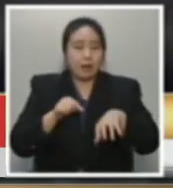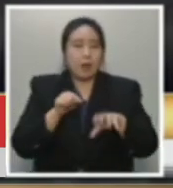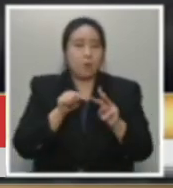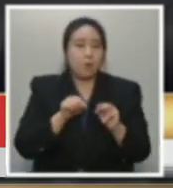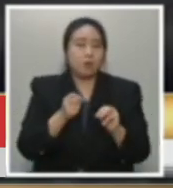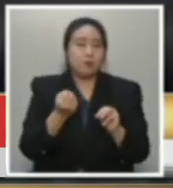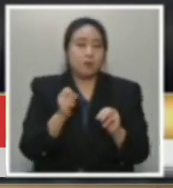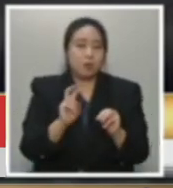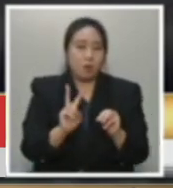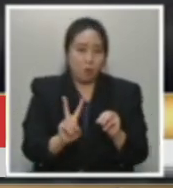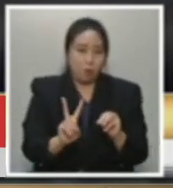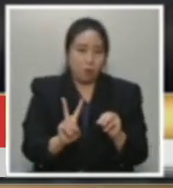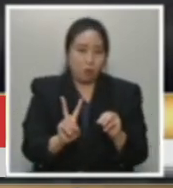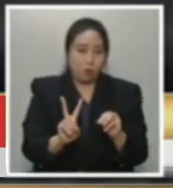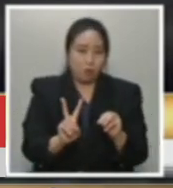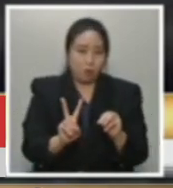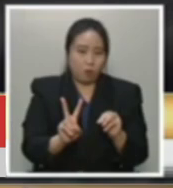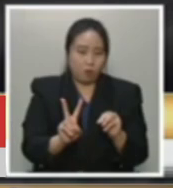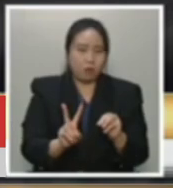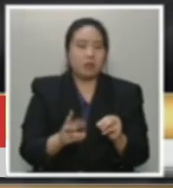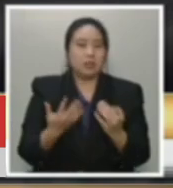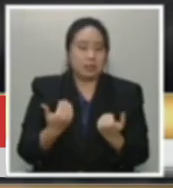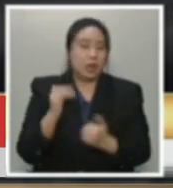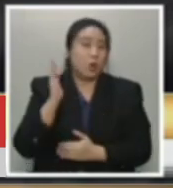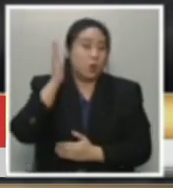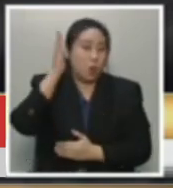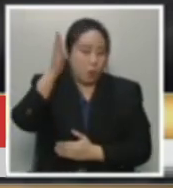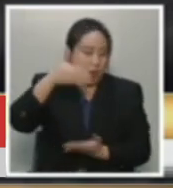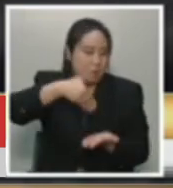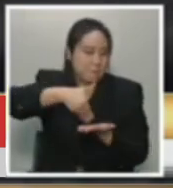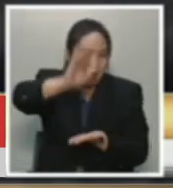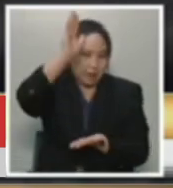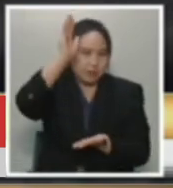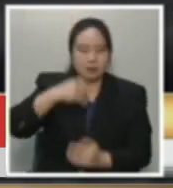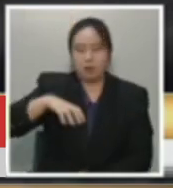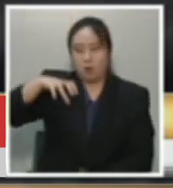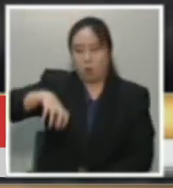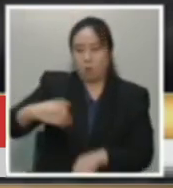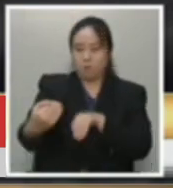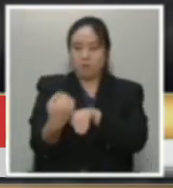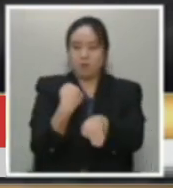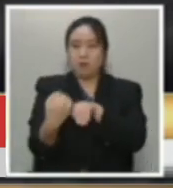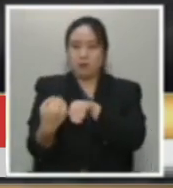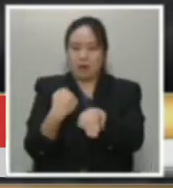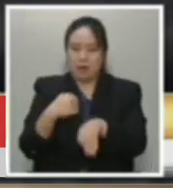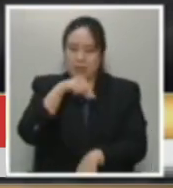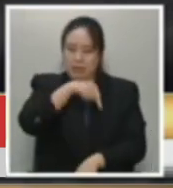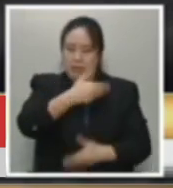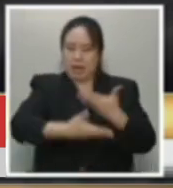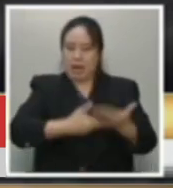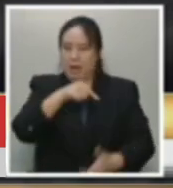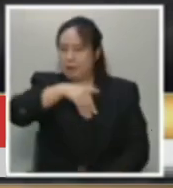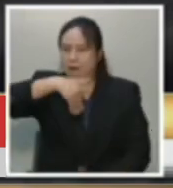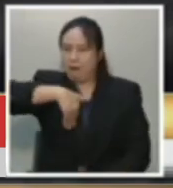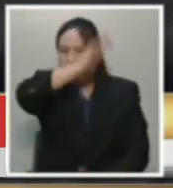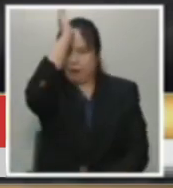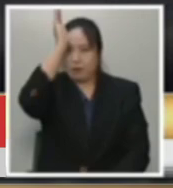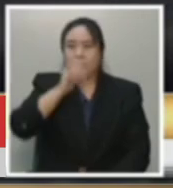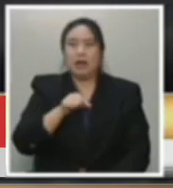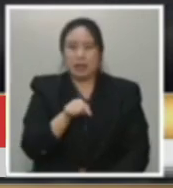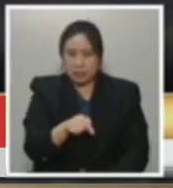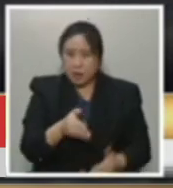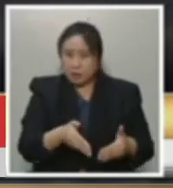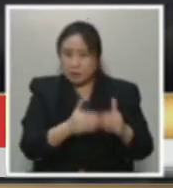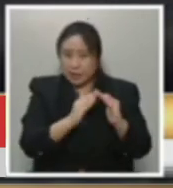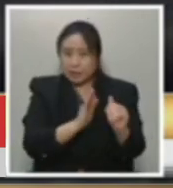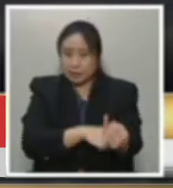ทาสบเศร้าเนี่ยจะถูกขับไล่ออกจากพื้นที่โดยกรมทางหลวงท่านครับตลาดแห่งนี้เนี่ยสร้างกันมา20ก